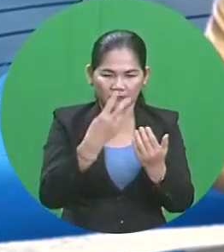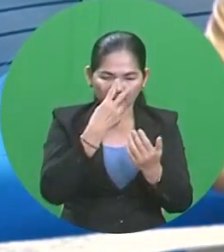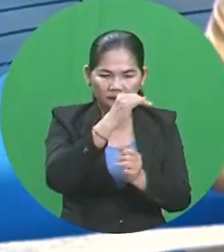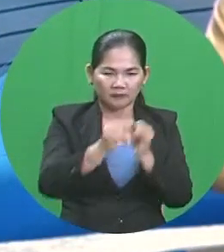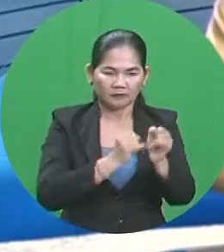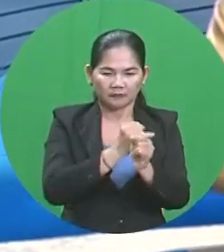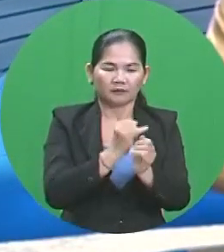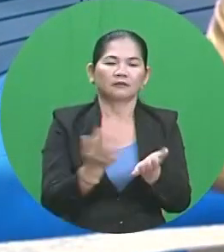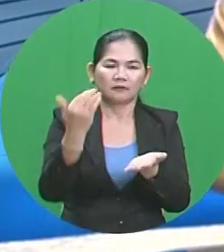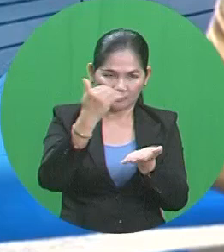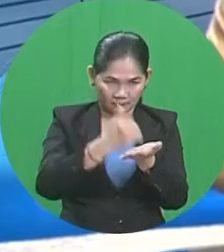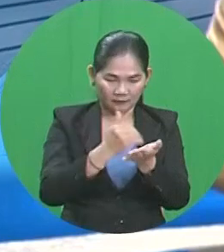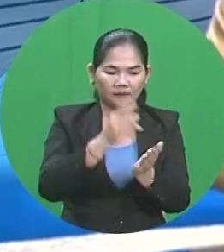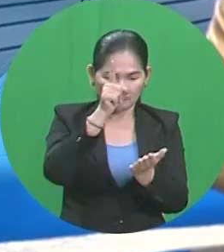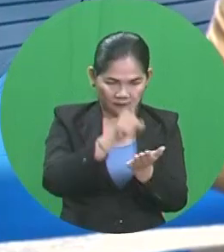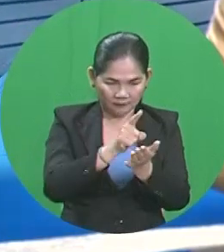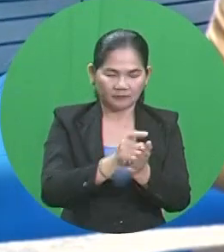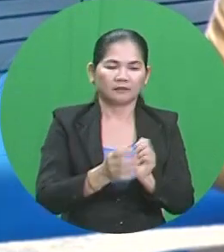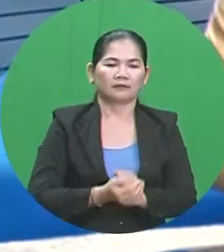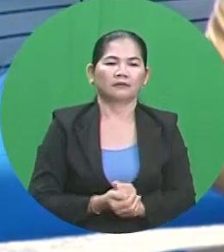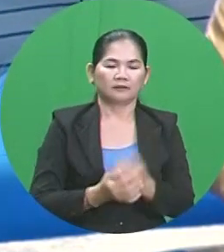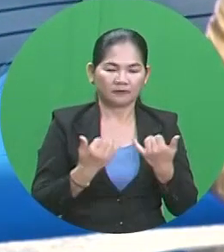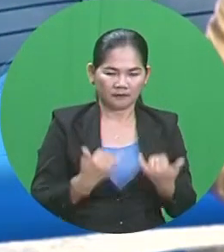នានៅព័ត៌មានអន្តរជាតិសំខាន់ៗវិញម្ដ